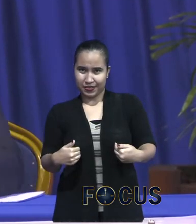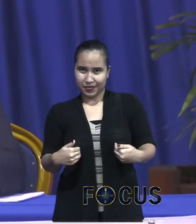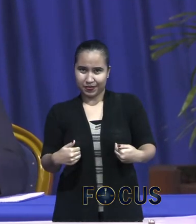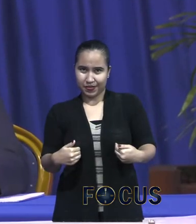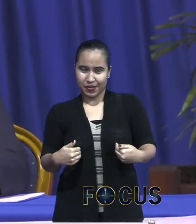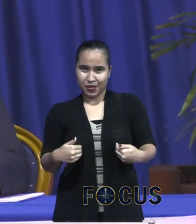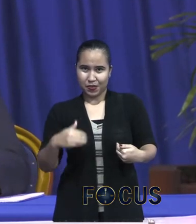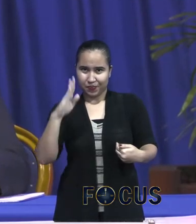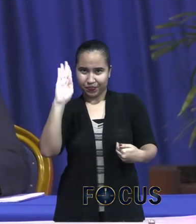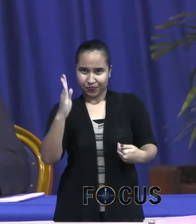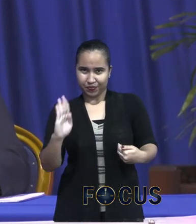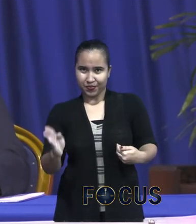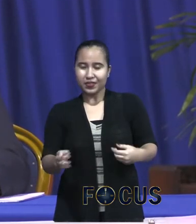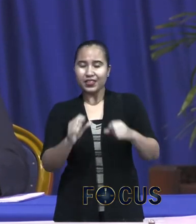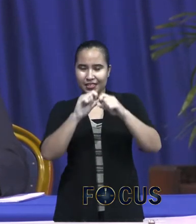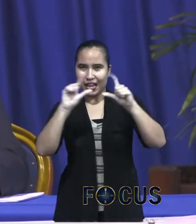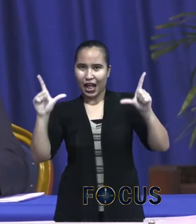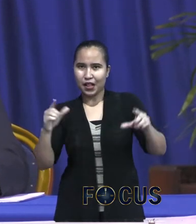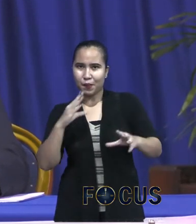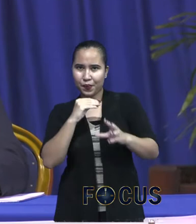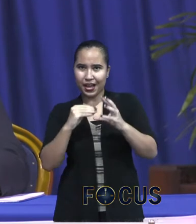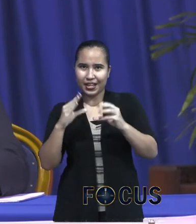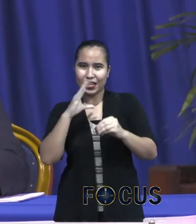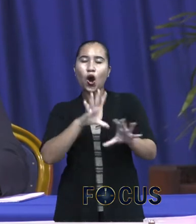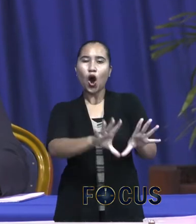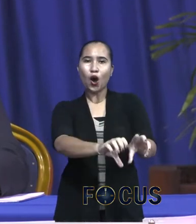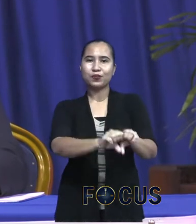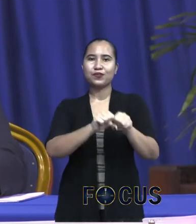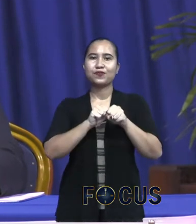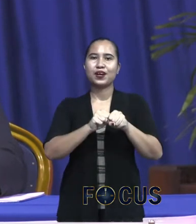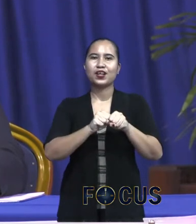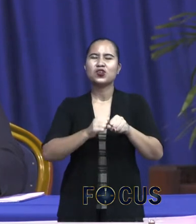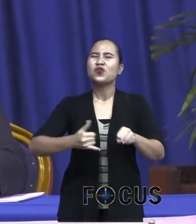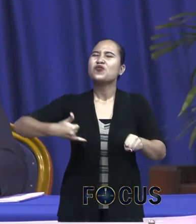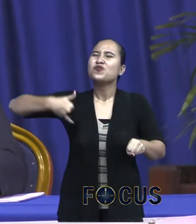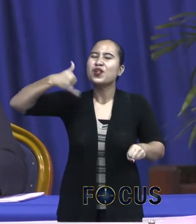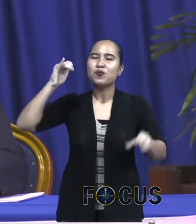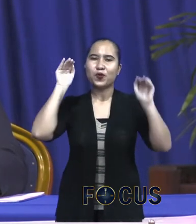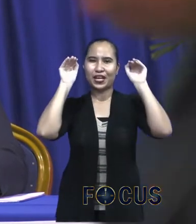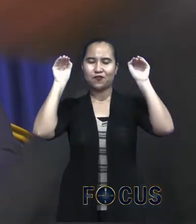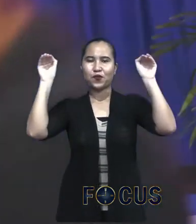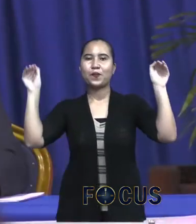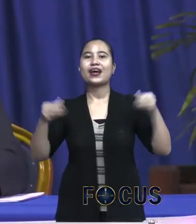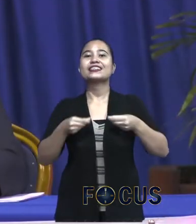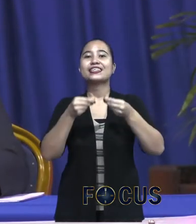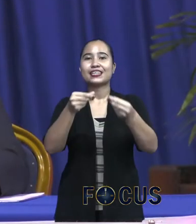Portugees talende, sprekende mensen ook op te vangen en zoveel als mogelijk te informeren.